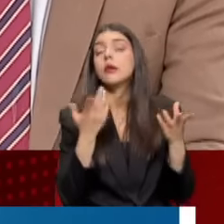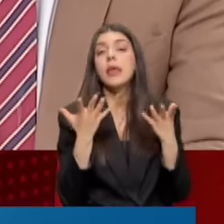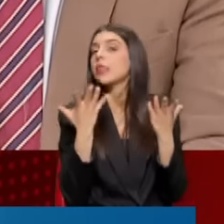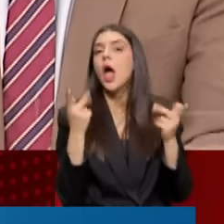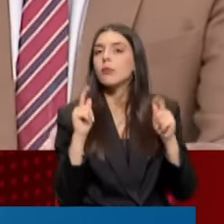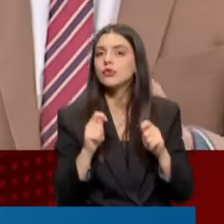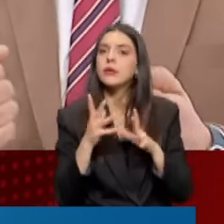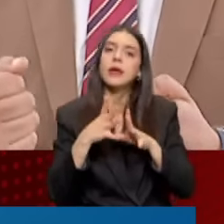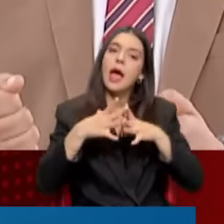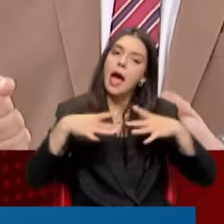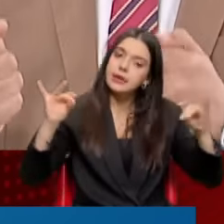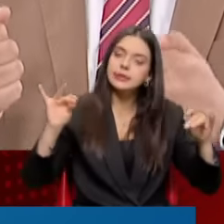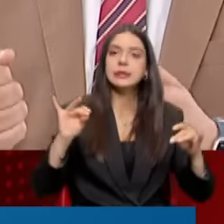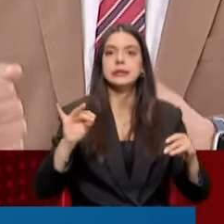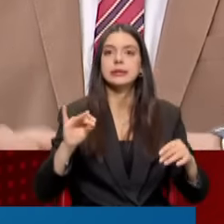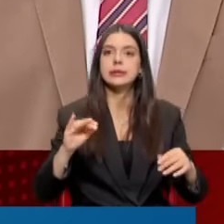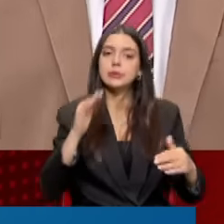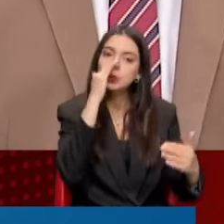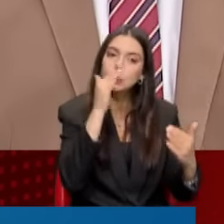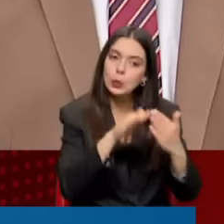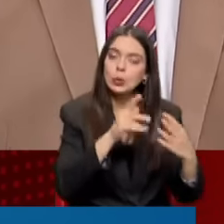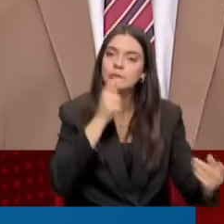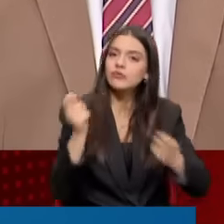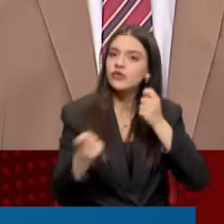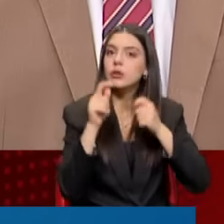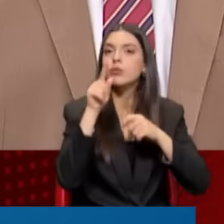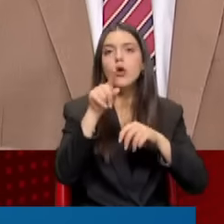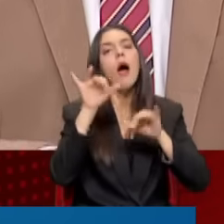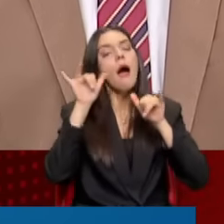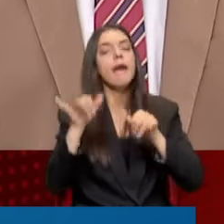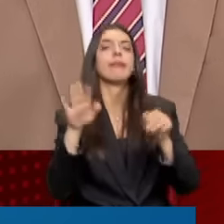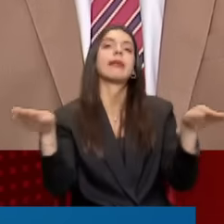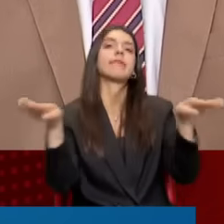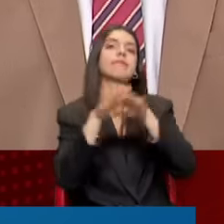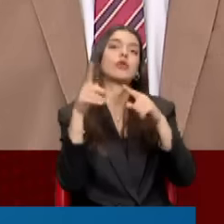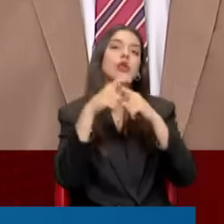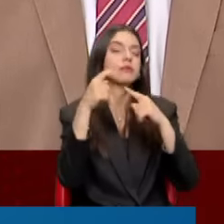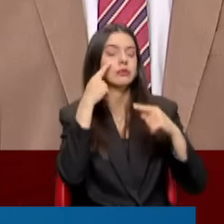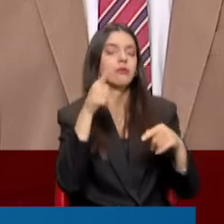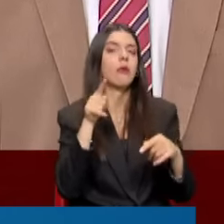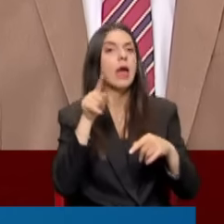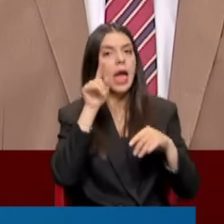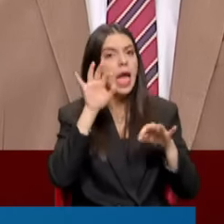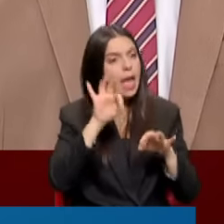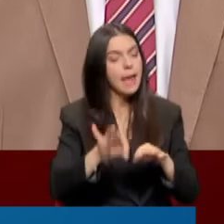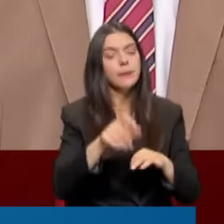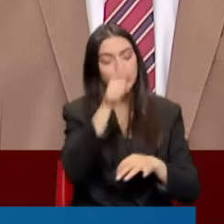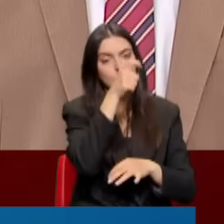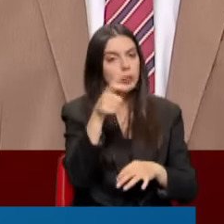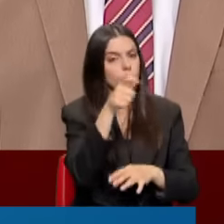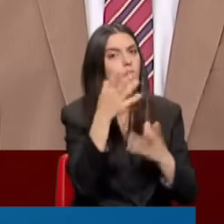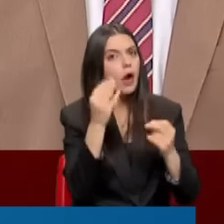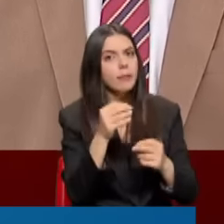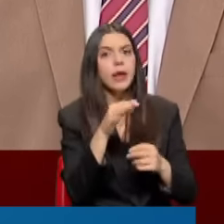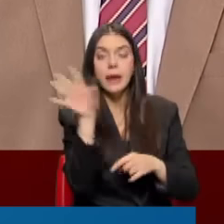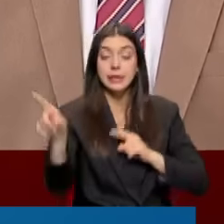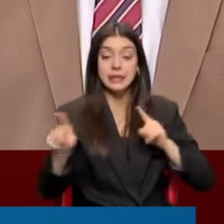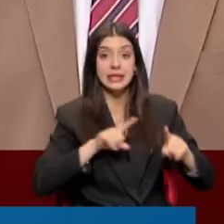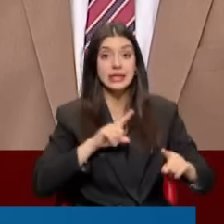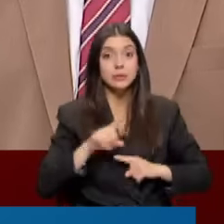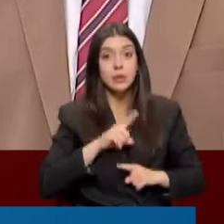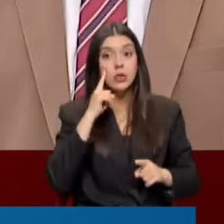yapacaksınız hazırlanırsın adapte olursunuz bu vaka da aynıdır her ulusun başına gelir hizmetler sektörü % 60'ın